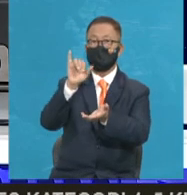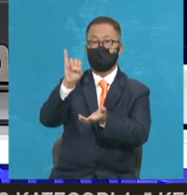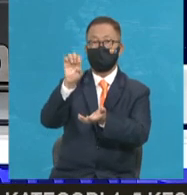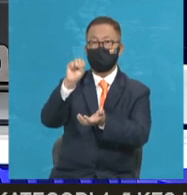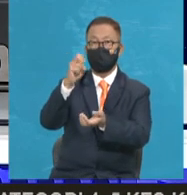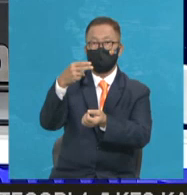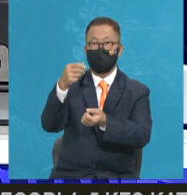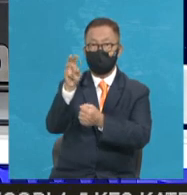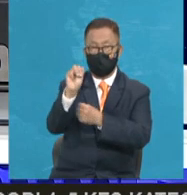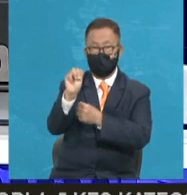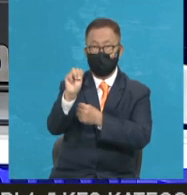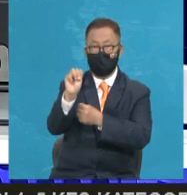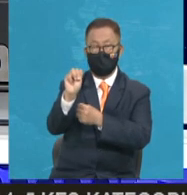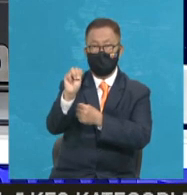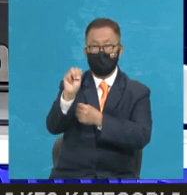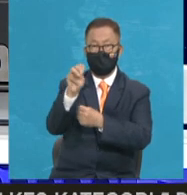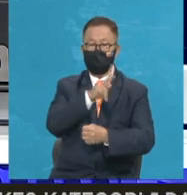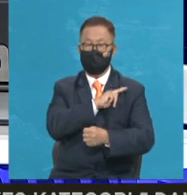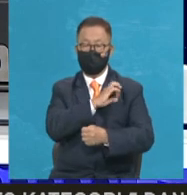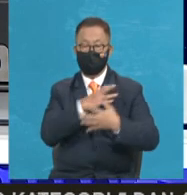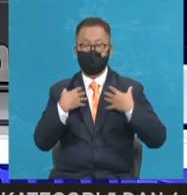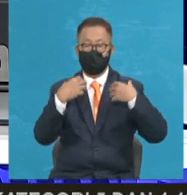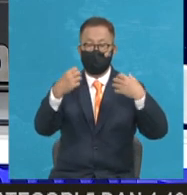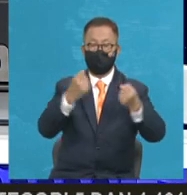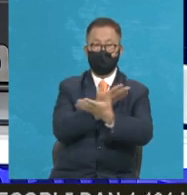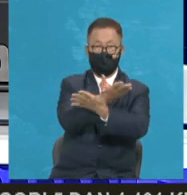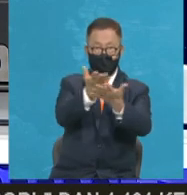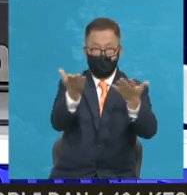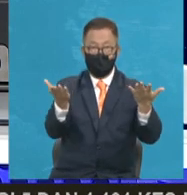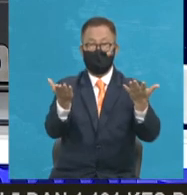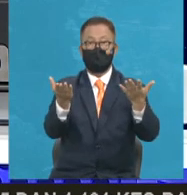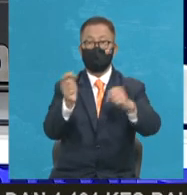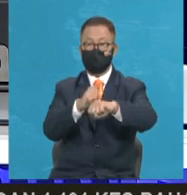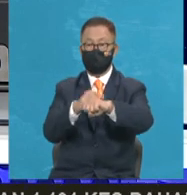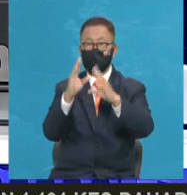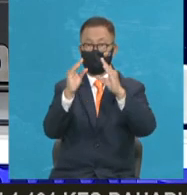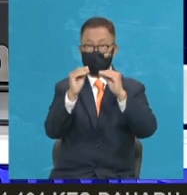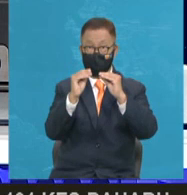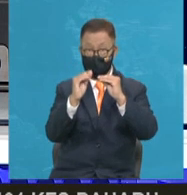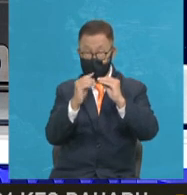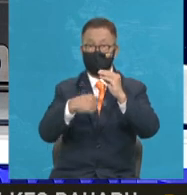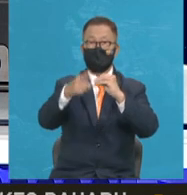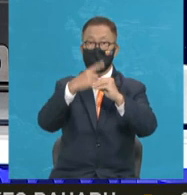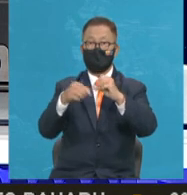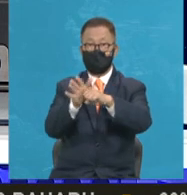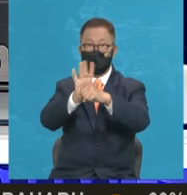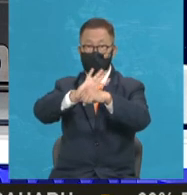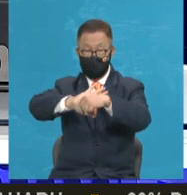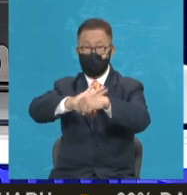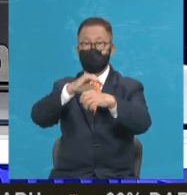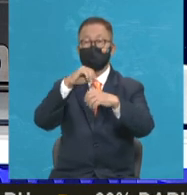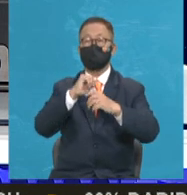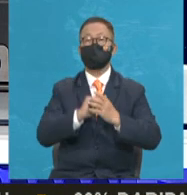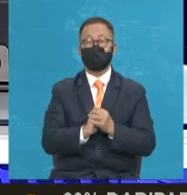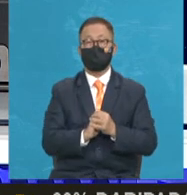Awang Muhammad Hisyam bin Haji Jafar Menteri Kesehatan memaklumkan perkara tersebut semasa sidang media situasi terkini cangkir dan kopi